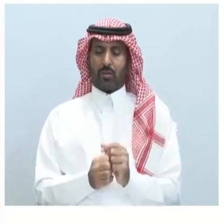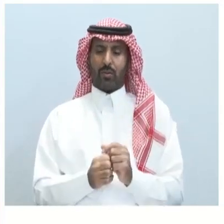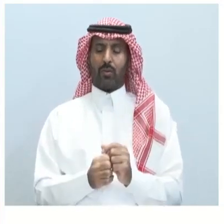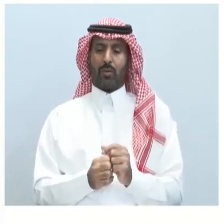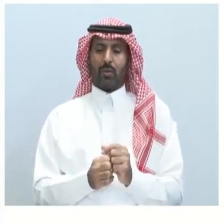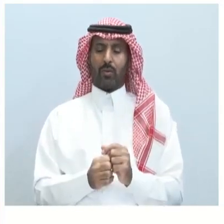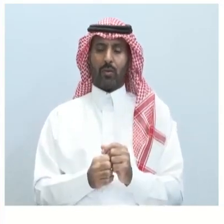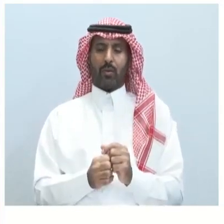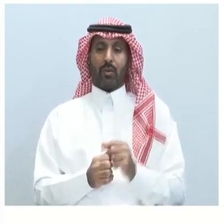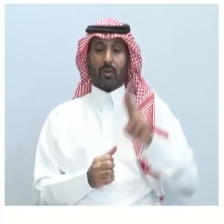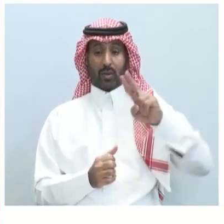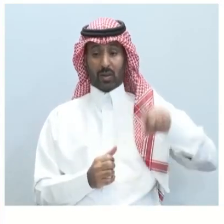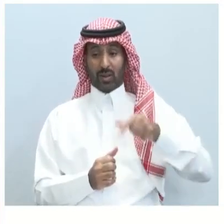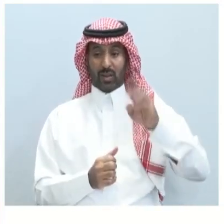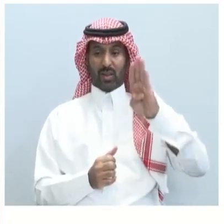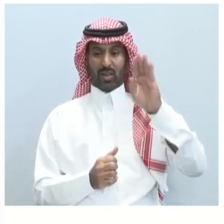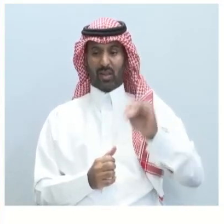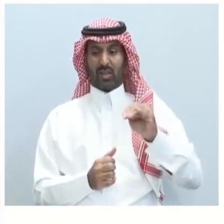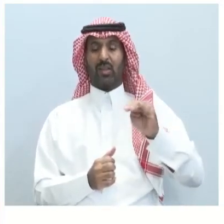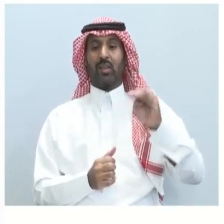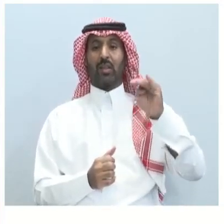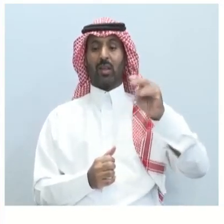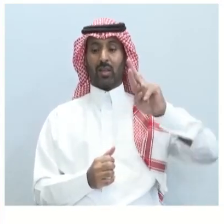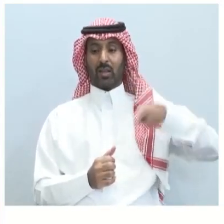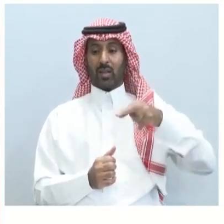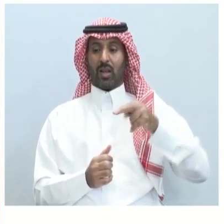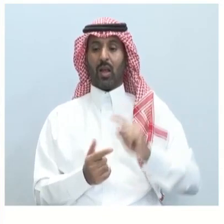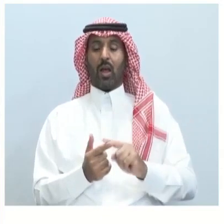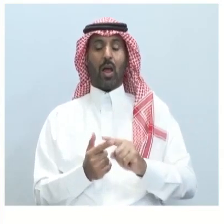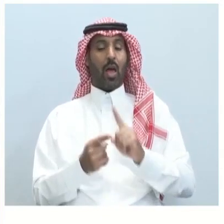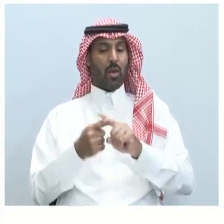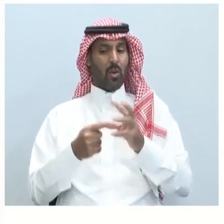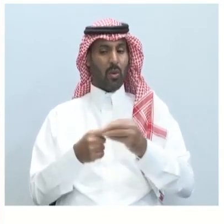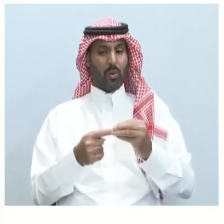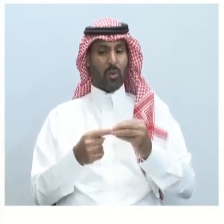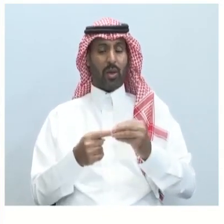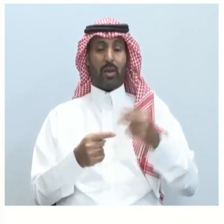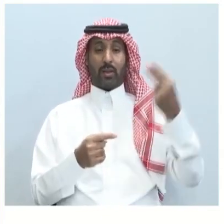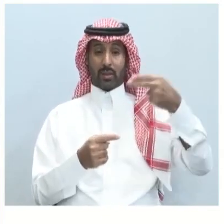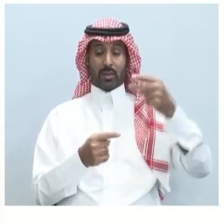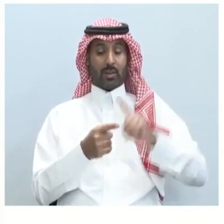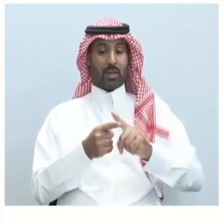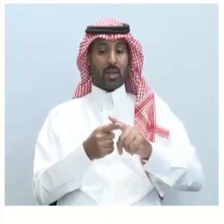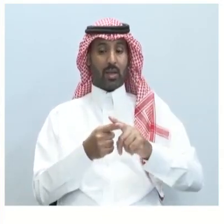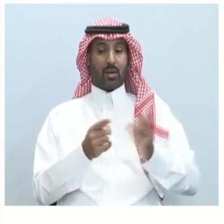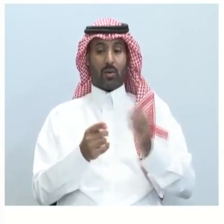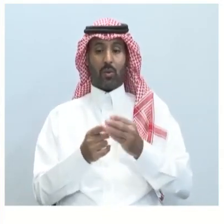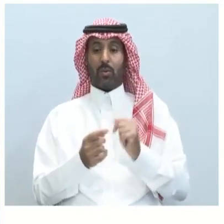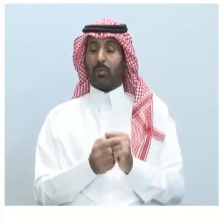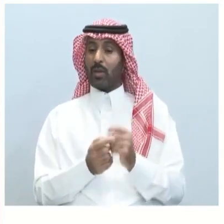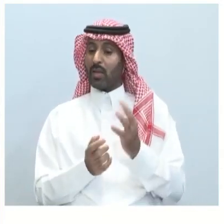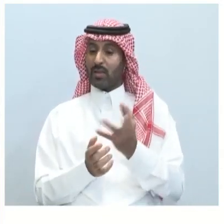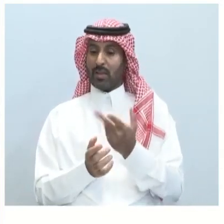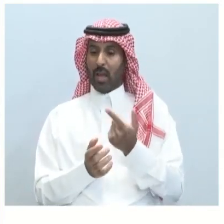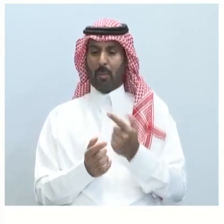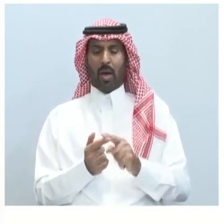تركيز مين ايون الهيدروكسيد وتركيز ايون الهيدروجين باستعمال اللي هو